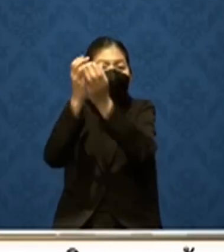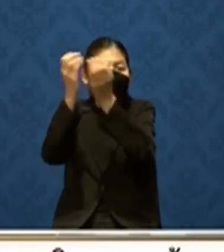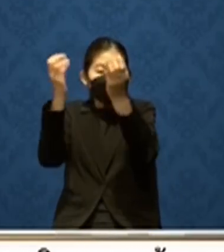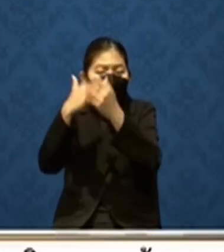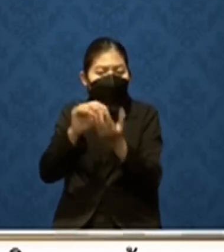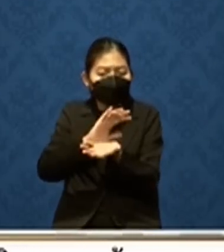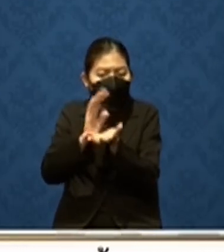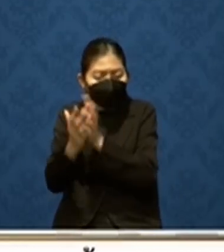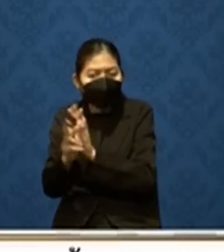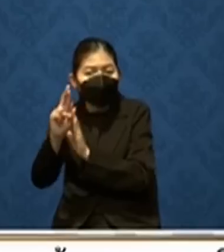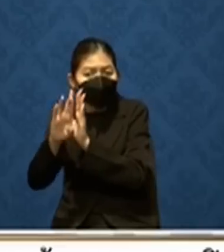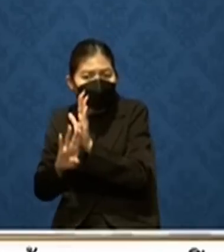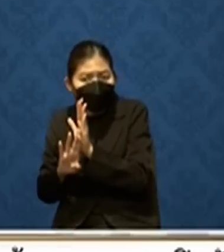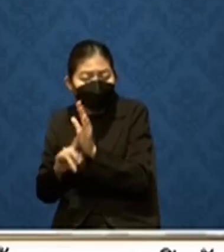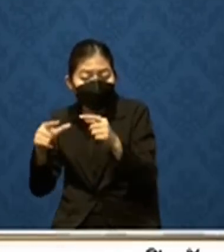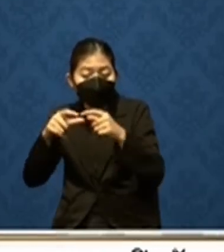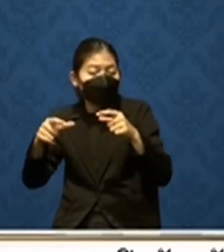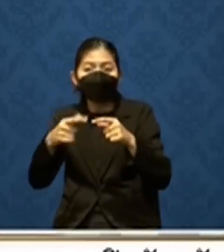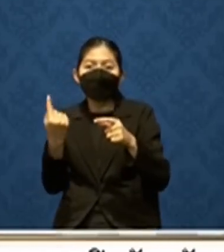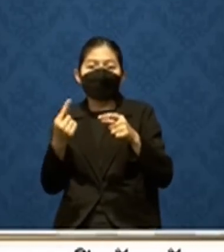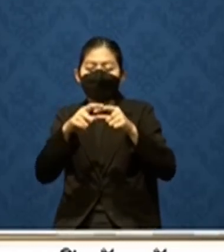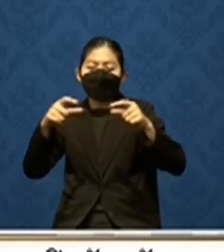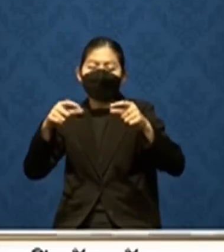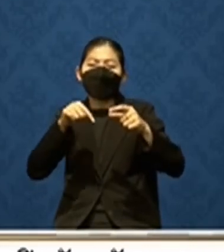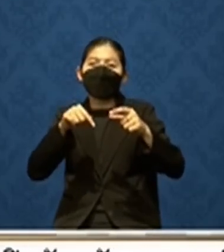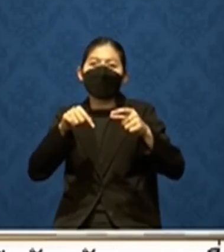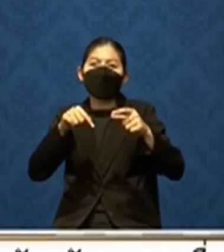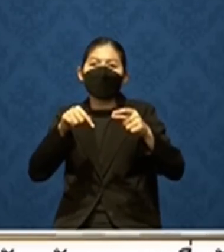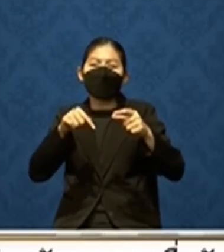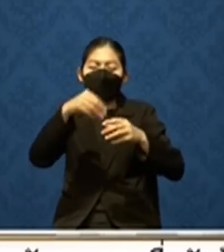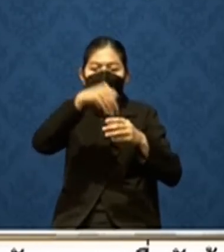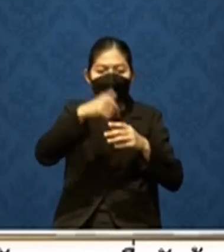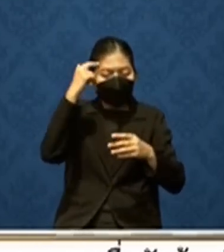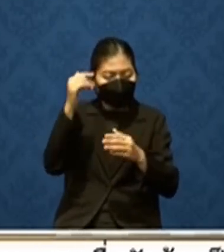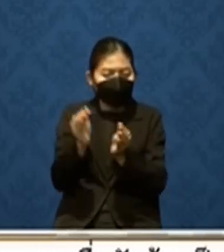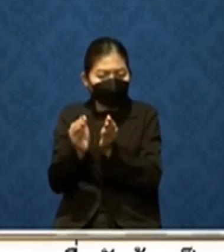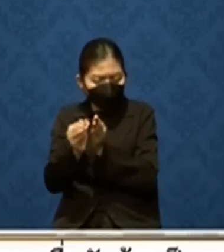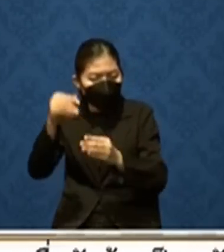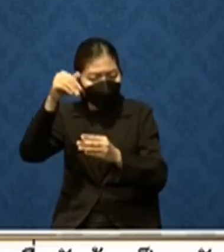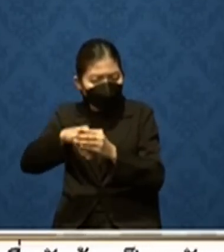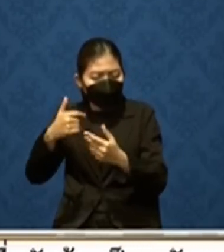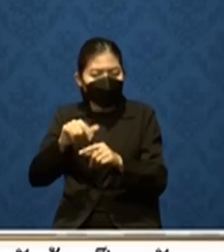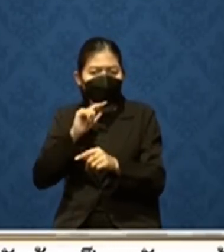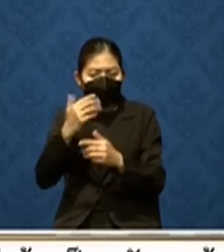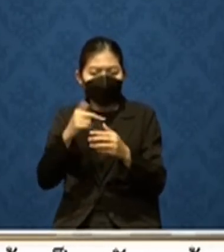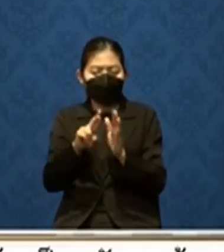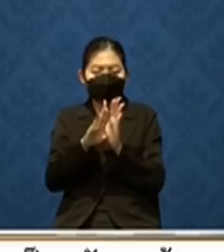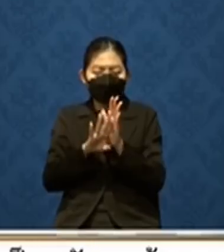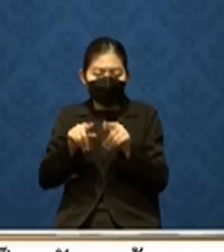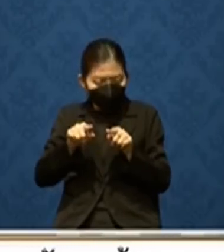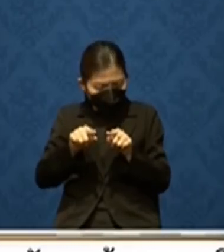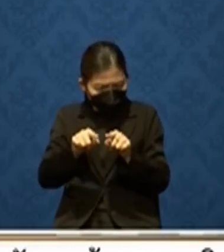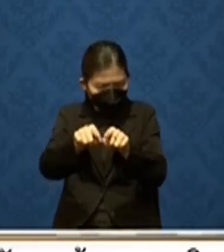ระบบการเลือกตั้งจากบัตรใบเดียวจัดสรรปันส่วนผสมที่คะแนนพึ่งมีมาเป็นระบบคู่ขนาน